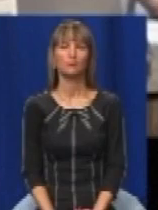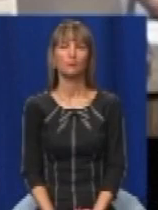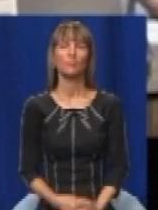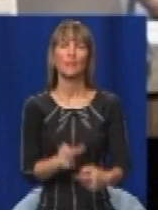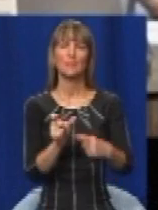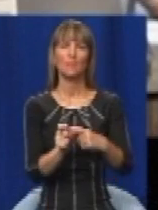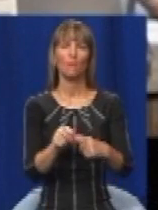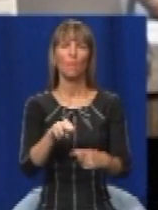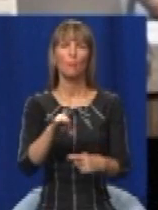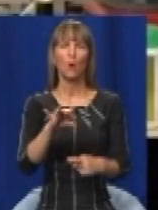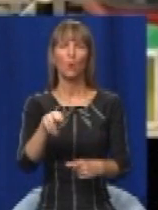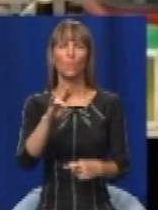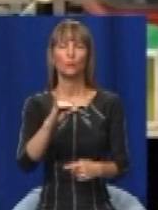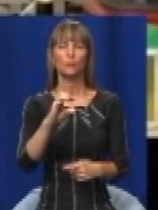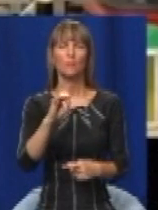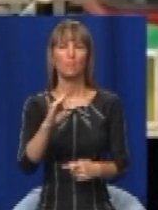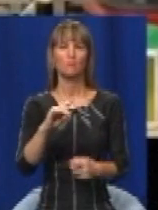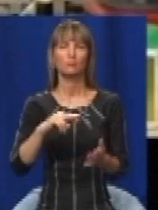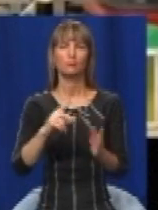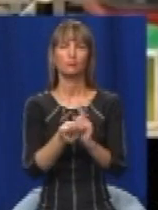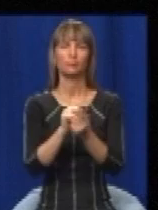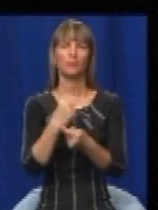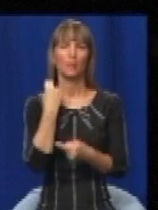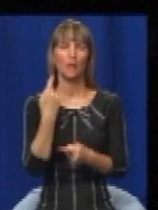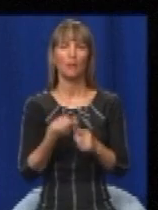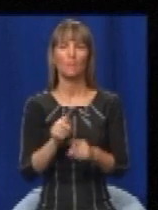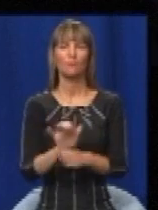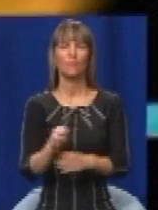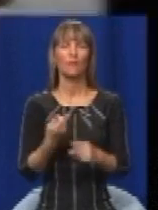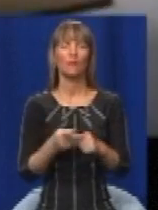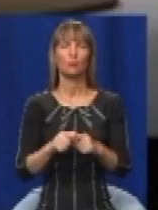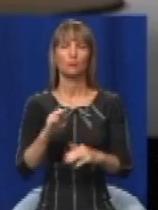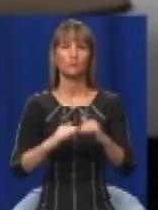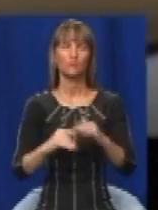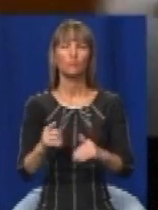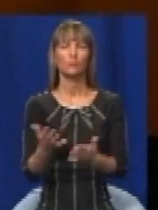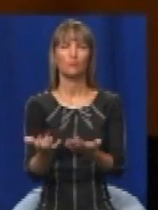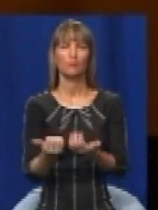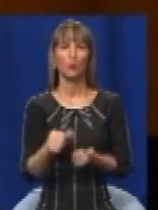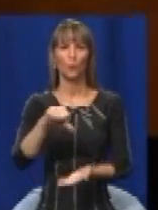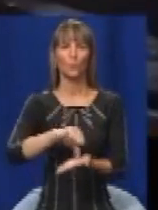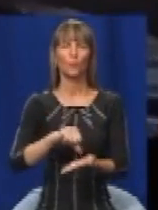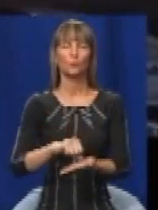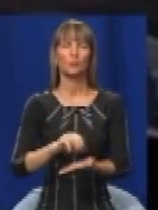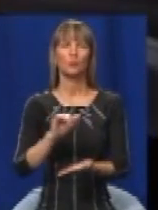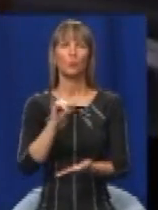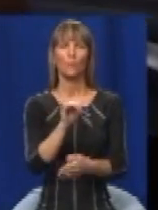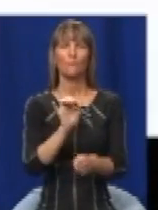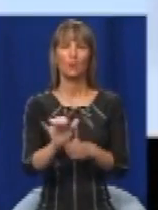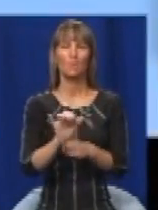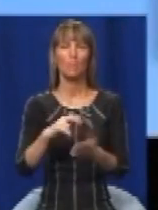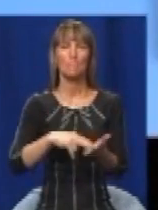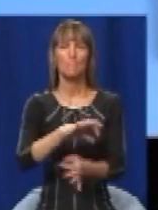Слово «продюсер» у перекладі з англійської означає «виробник». Це фахівець, який бере безпосередню участь у виробництві